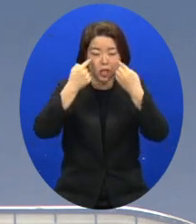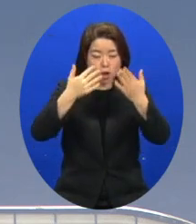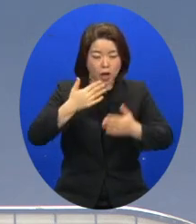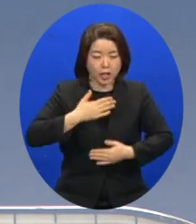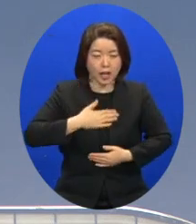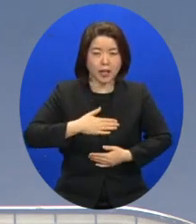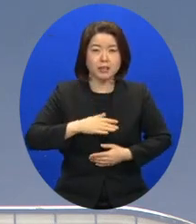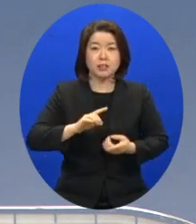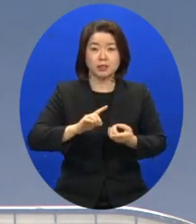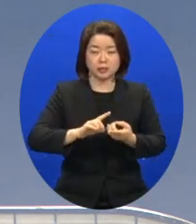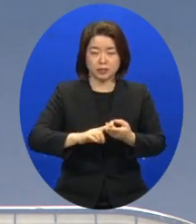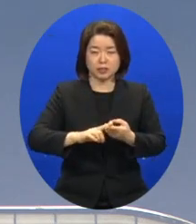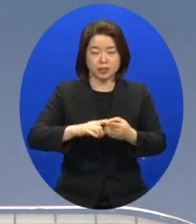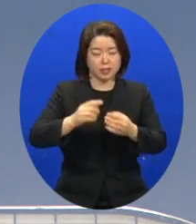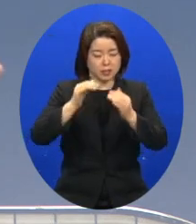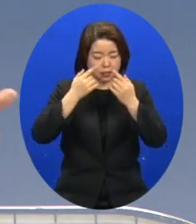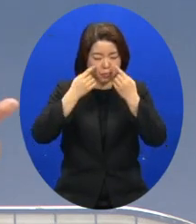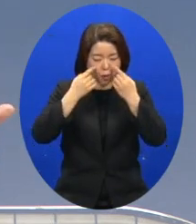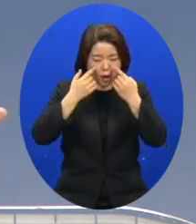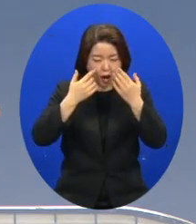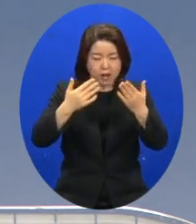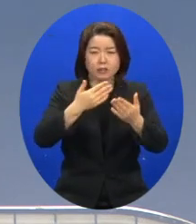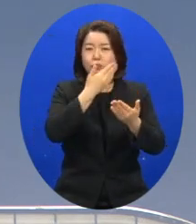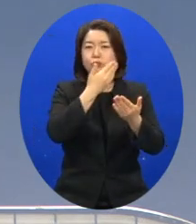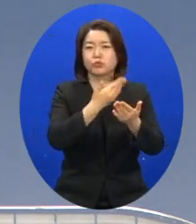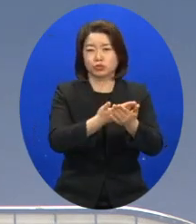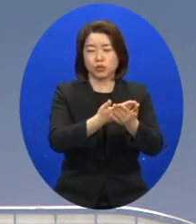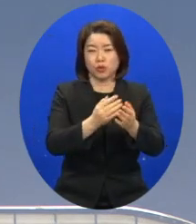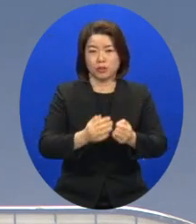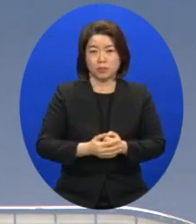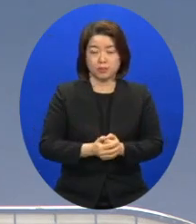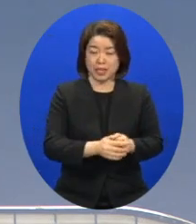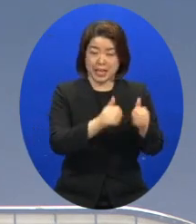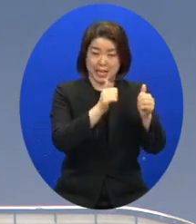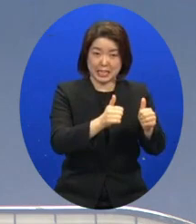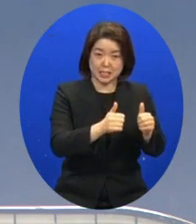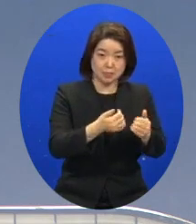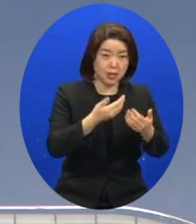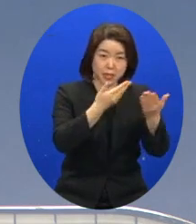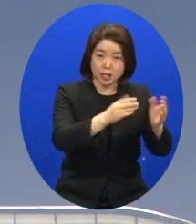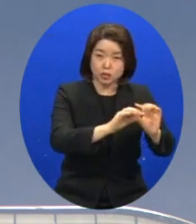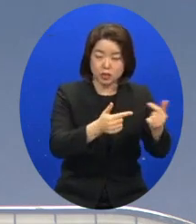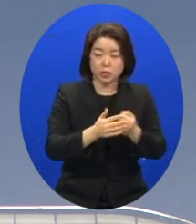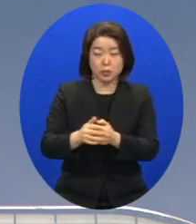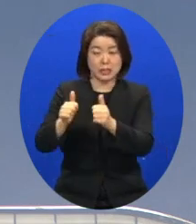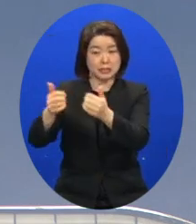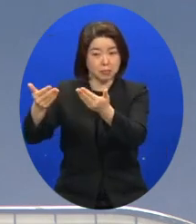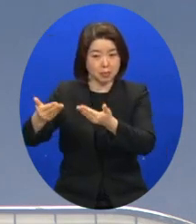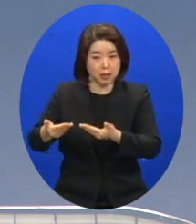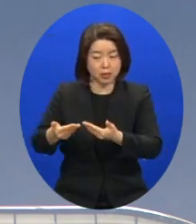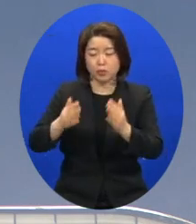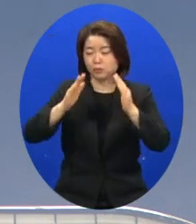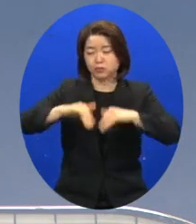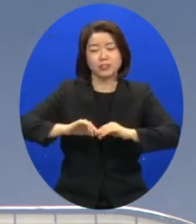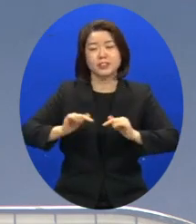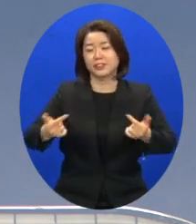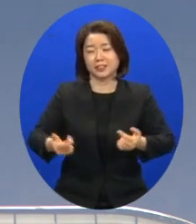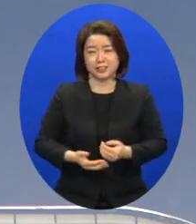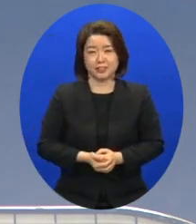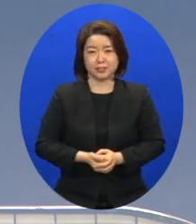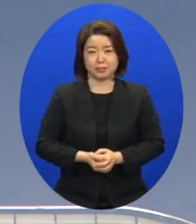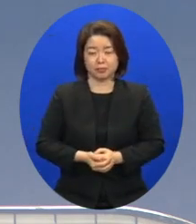중요합니다 신발 하지도 않고 심판을 받는다고 무너질지도 않습니다 어느 목사님이